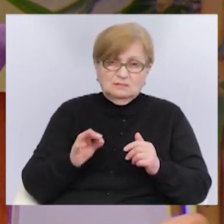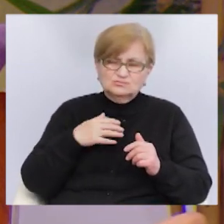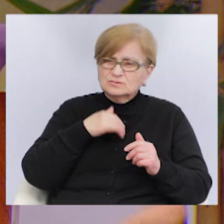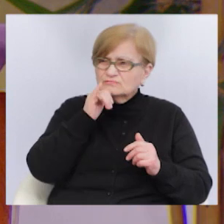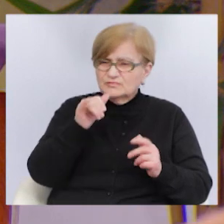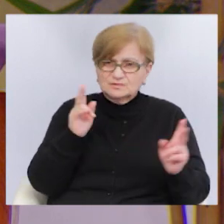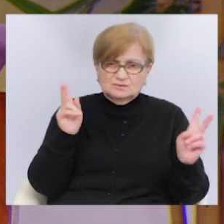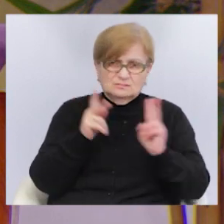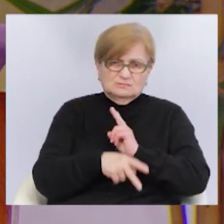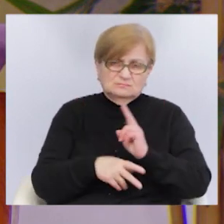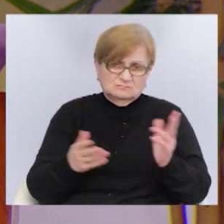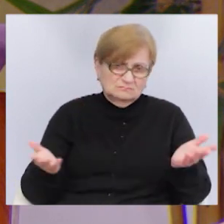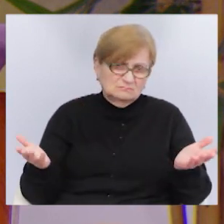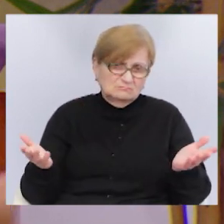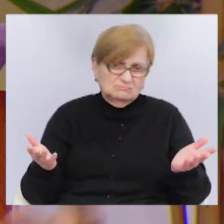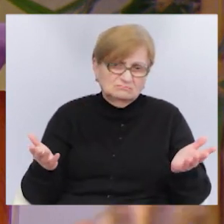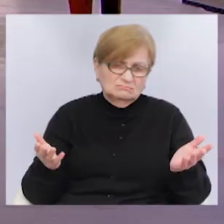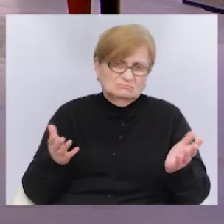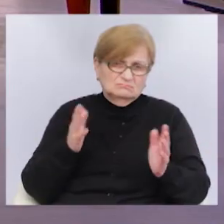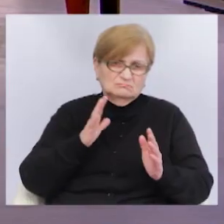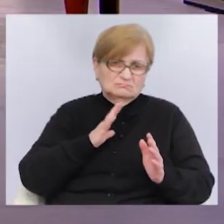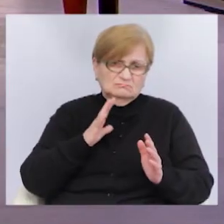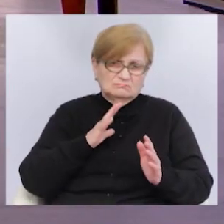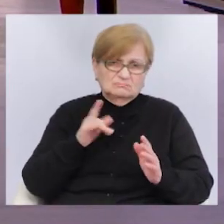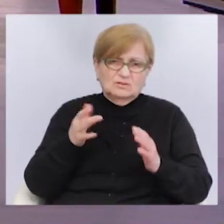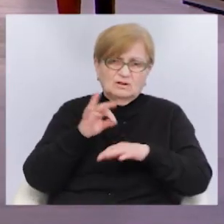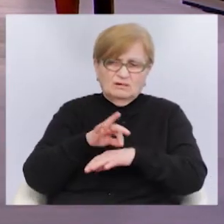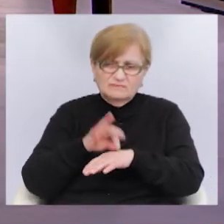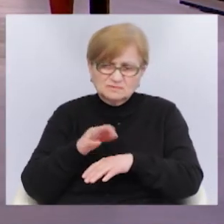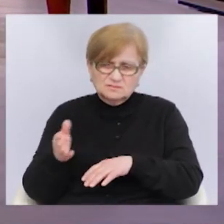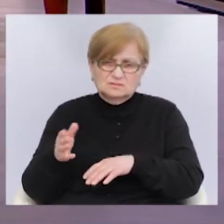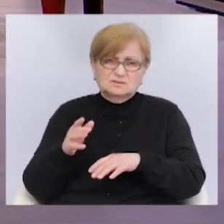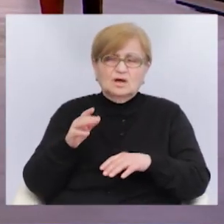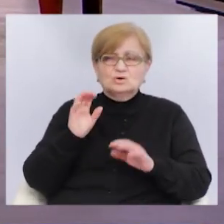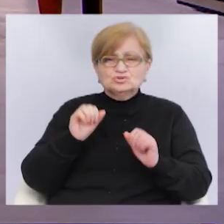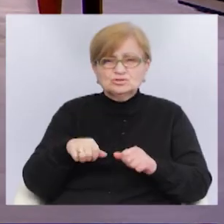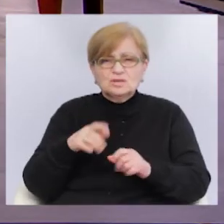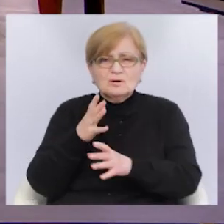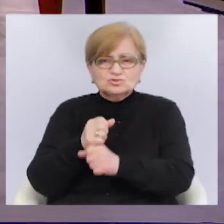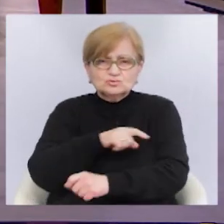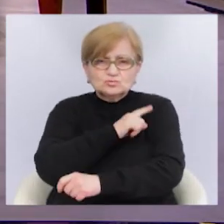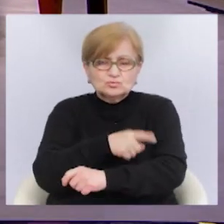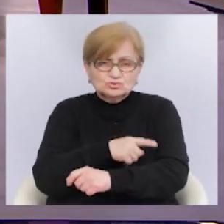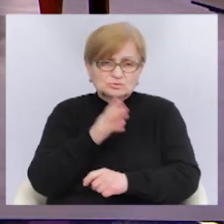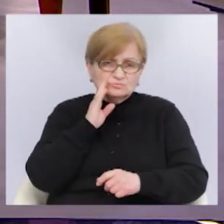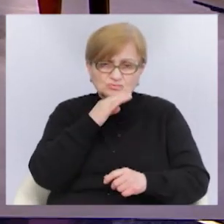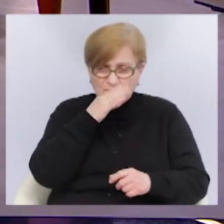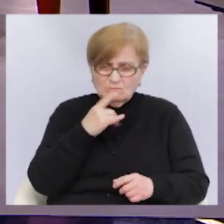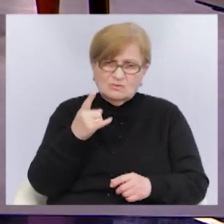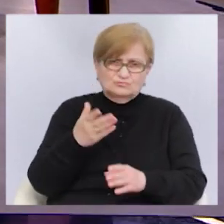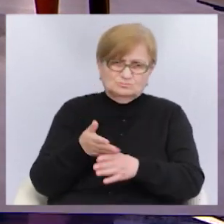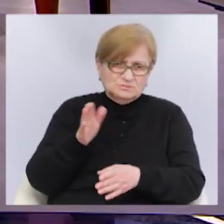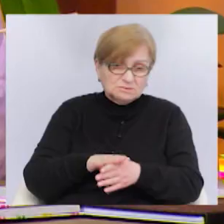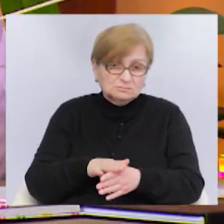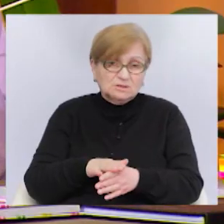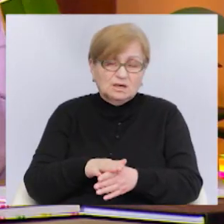ვცვლით. იტანჯება ჩვენი შვილი. განსაკუთრებით, როდესაც ავადდა, როდესაც შეზღუდული შეზღუდულს ქონენ ბავშვს უვლიან მშობლები 24 საათის